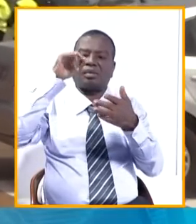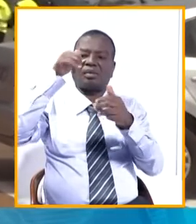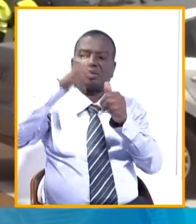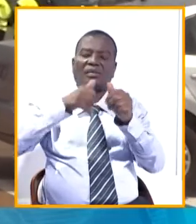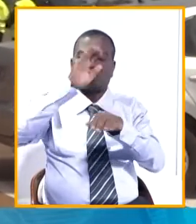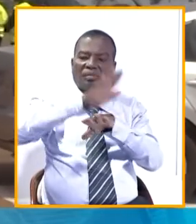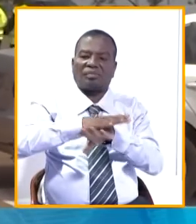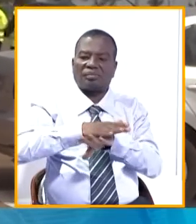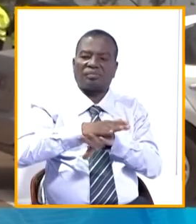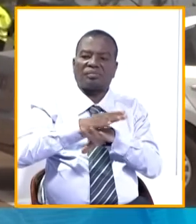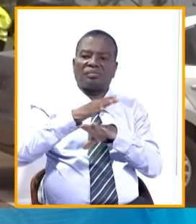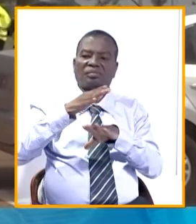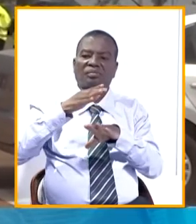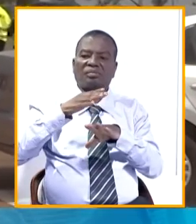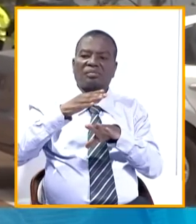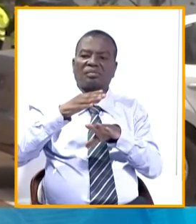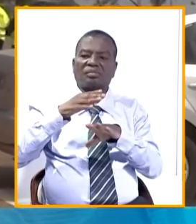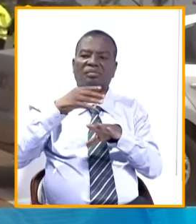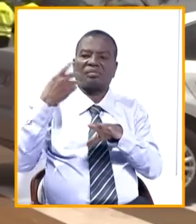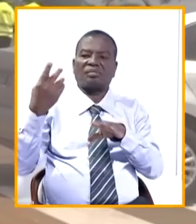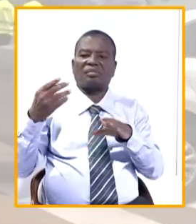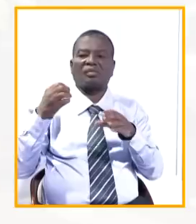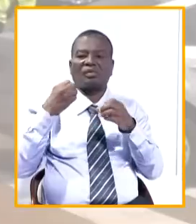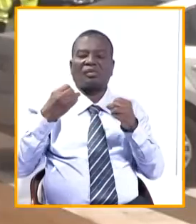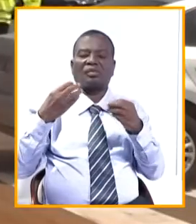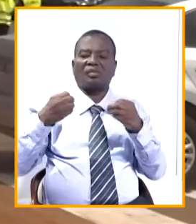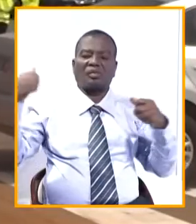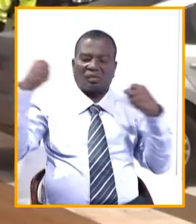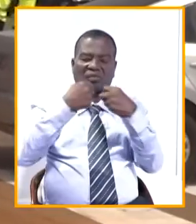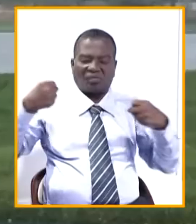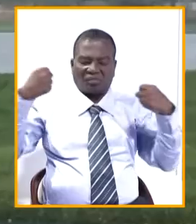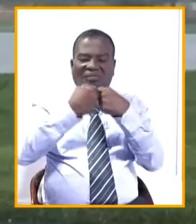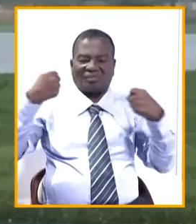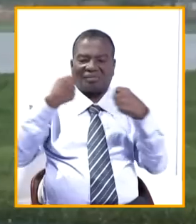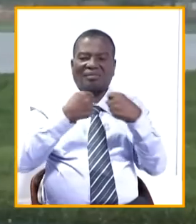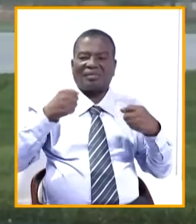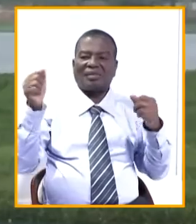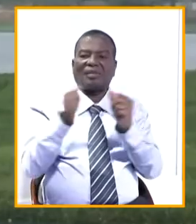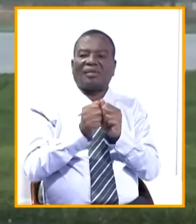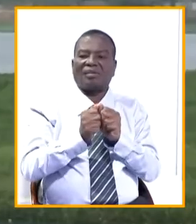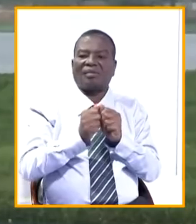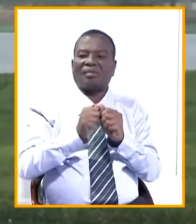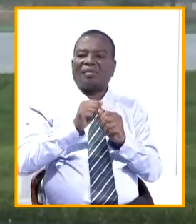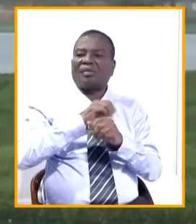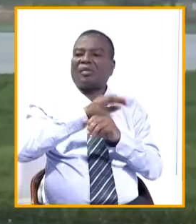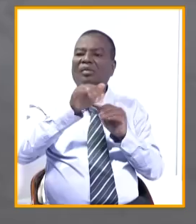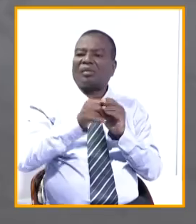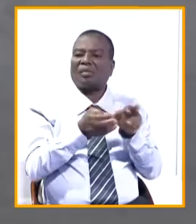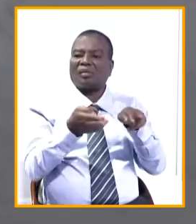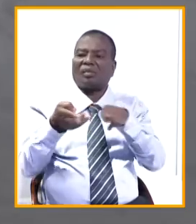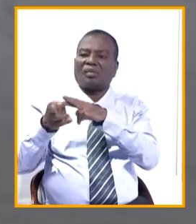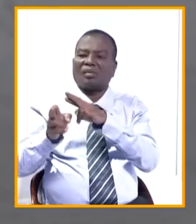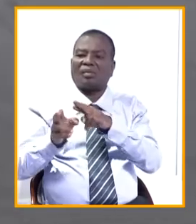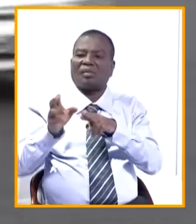descente, l'heure de pointe, vraiment 1 à 2, c'est toujours comme ça. Des accidents très graves. Avec la réhabilitation des rues de la capitale